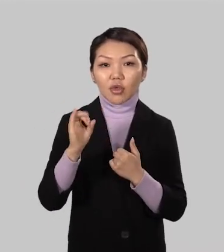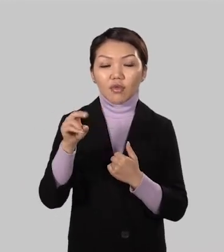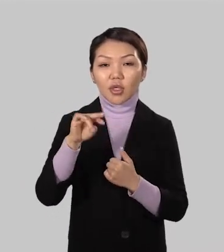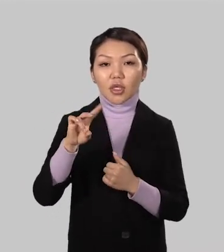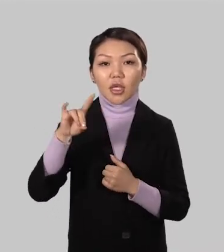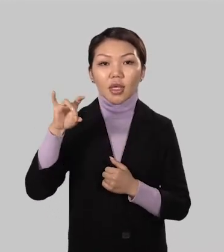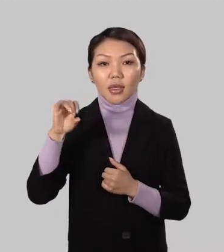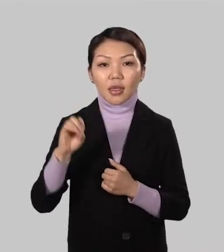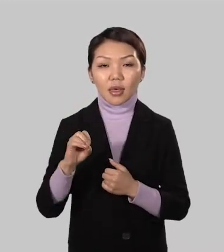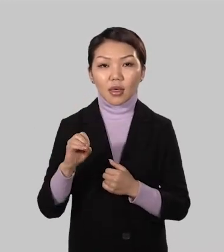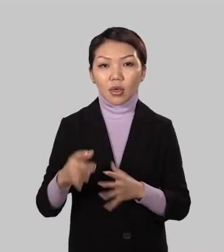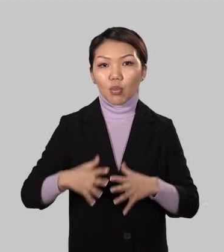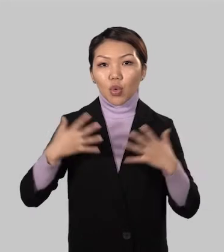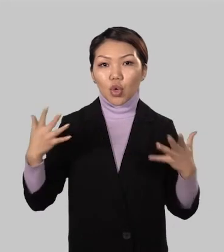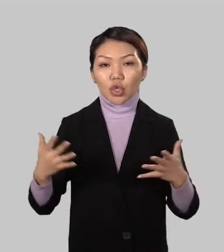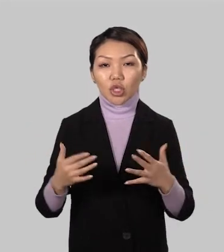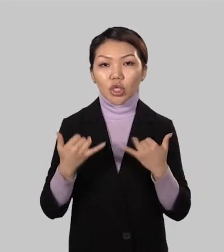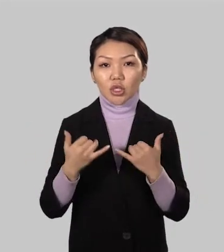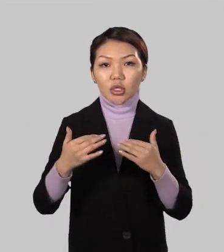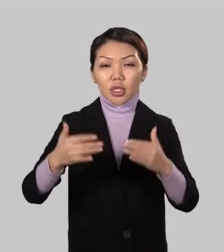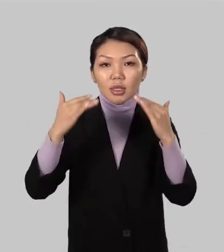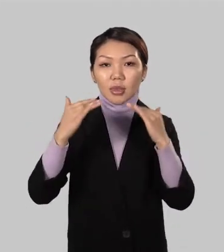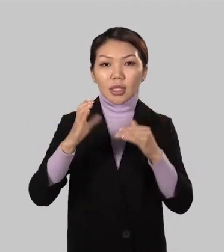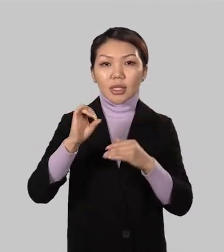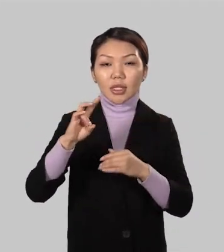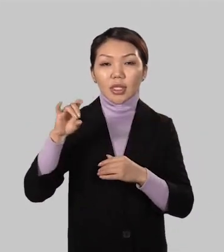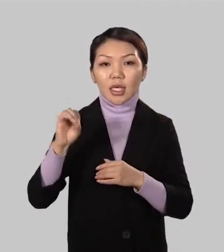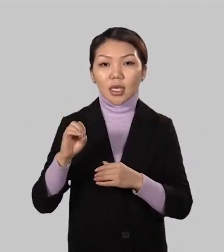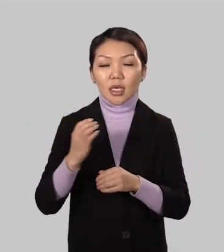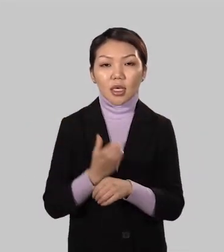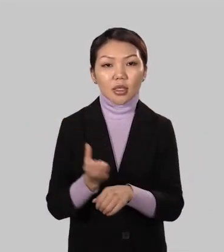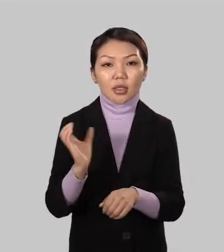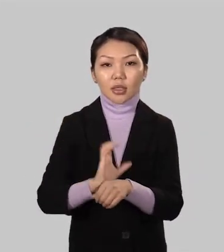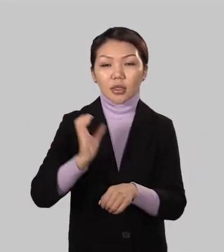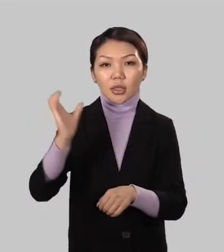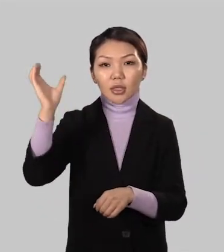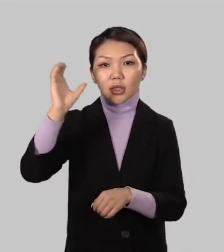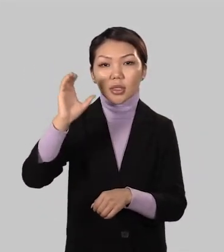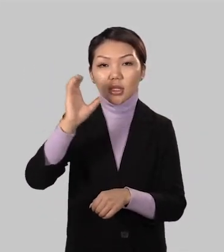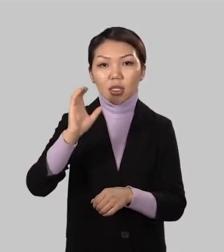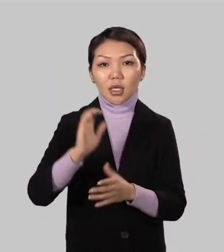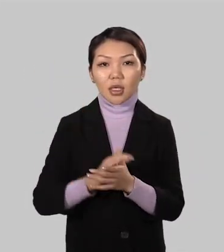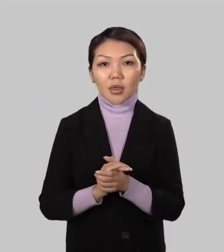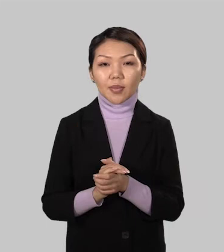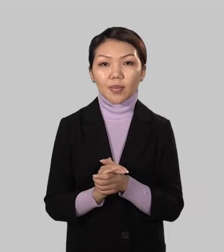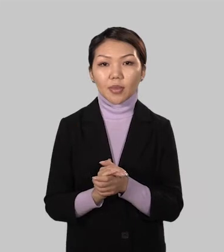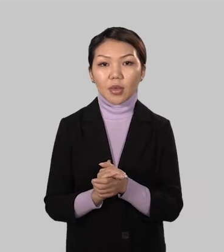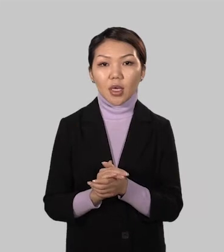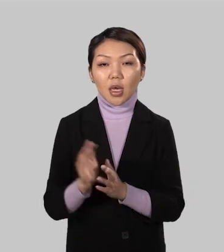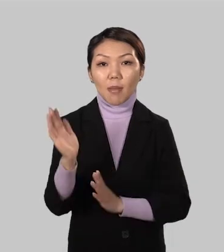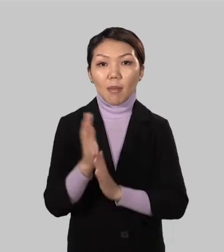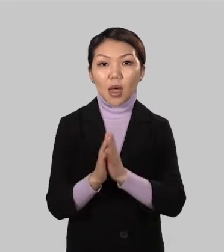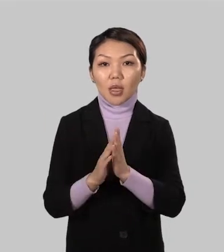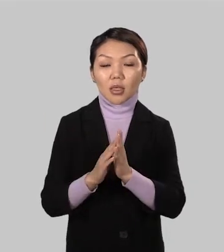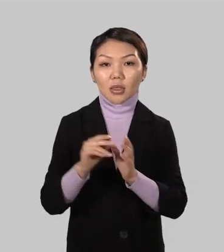небеса сегодня сильнее чем вчера полоса на пашне сегодня заметней и